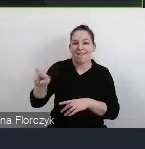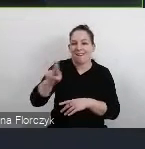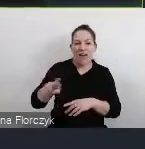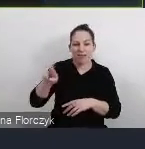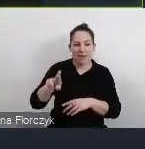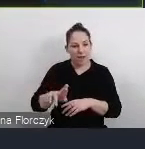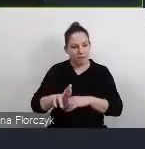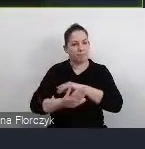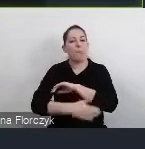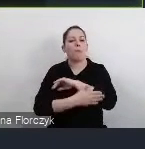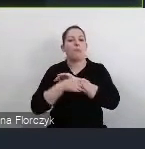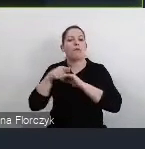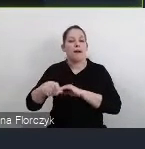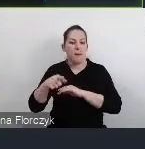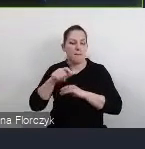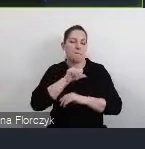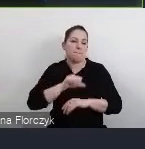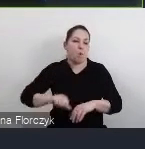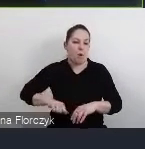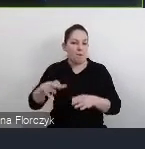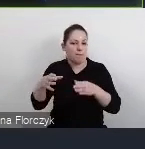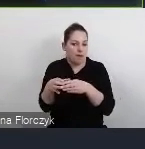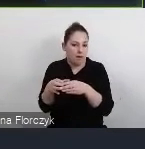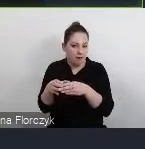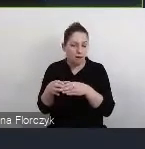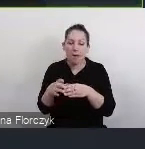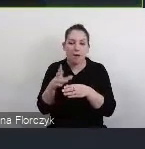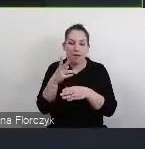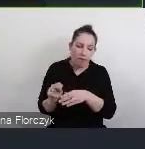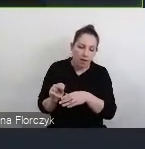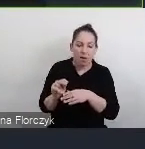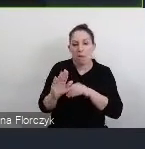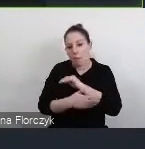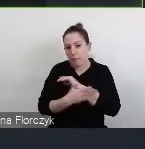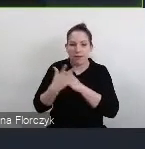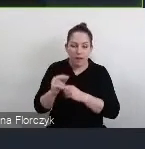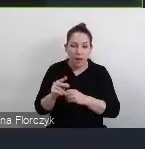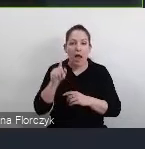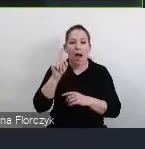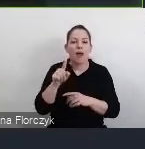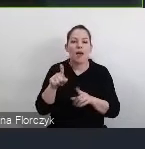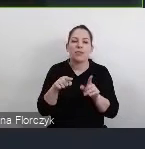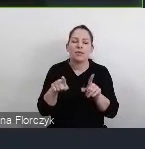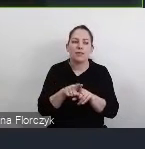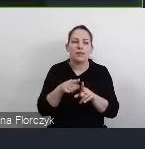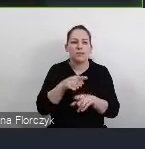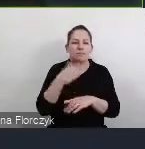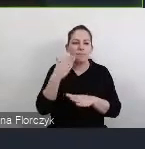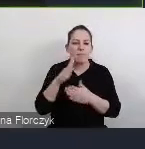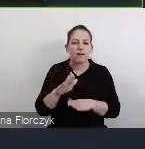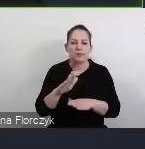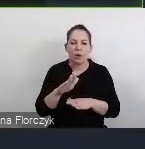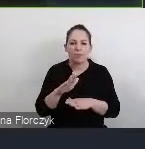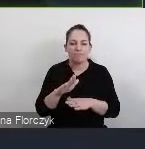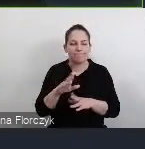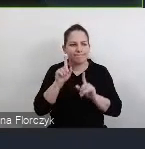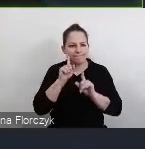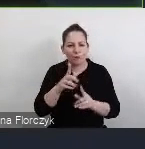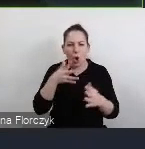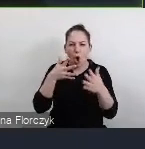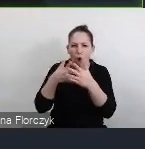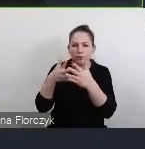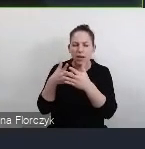popierają tego burmistrza, czy też nie, ale właśnie jest to taka bardzo rzetelna ocena